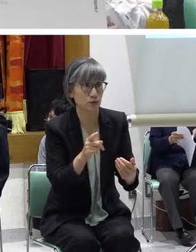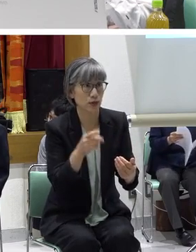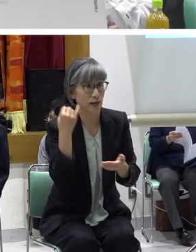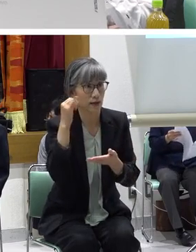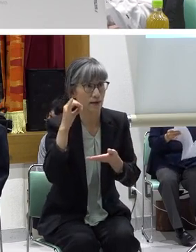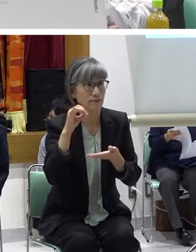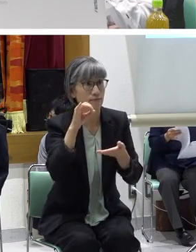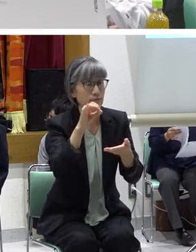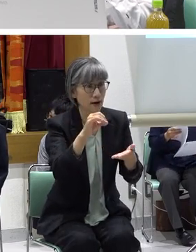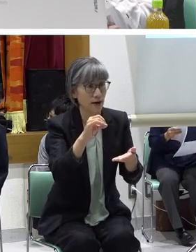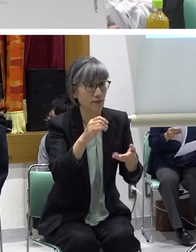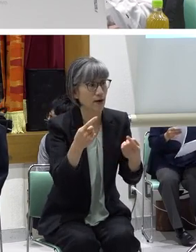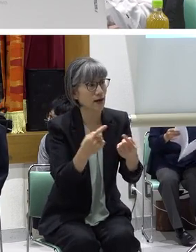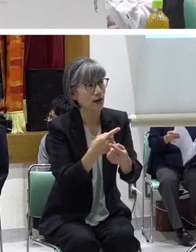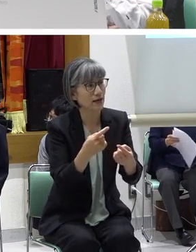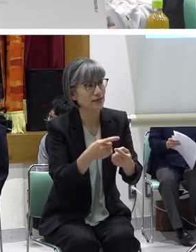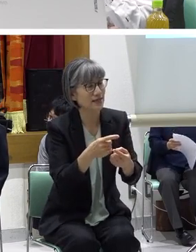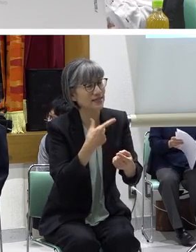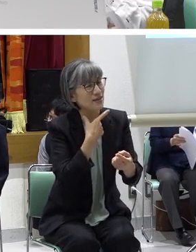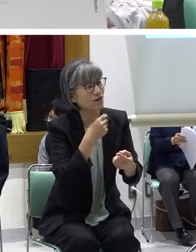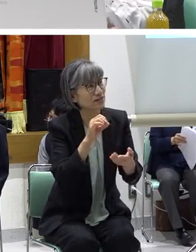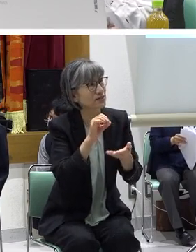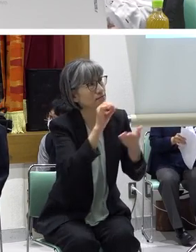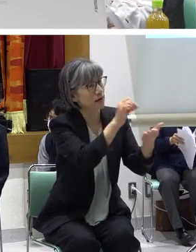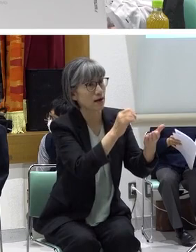か伝えることができました。